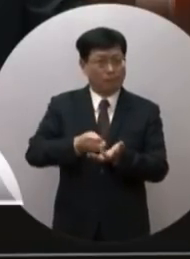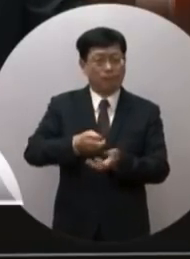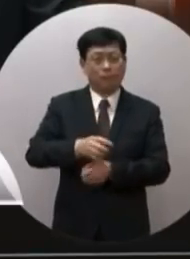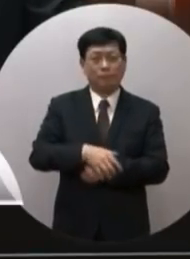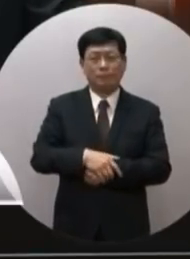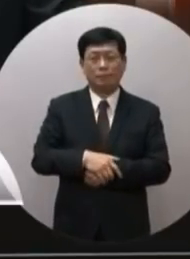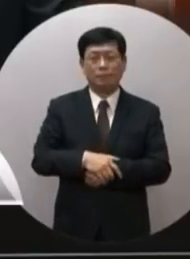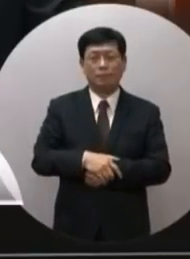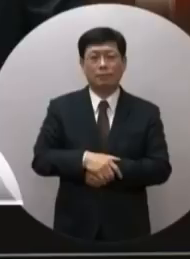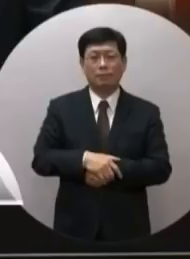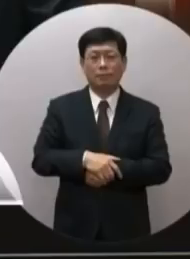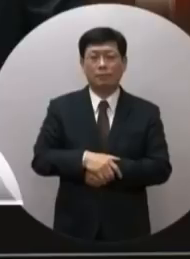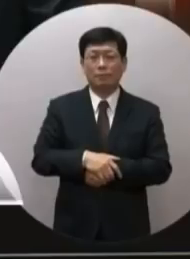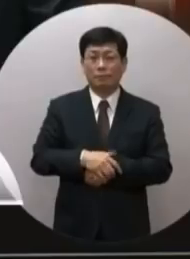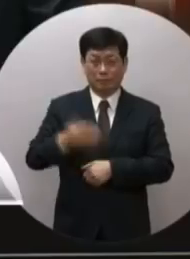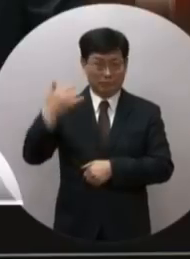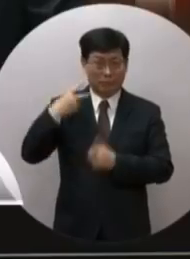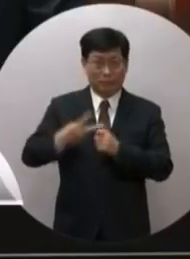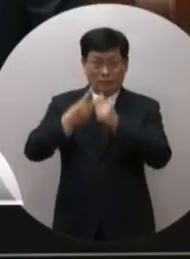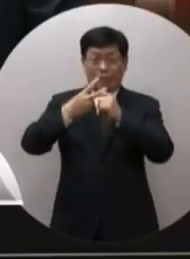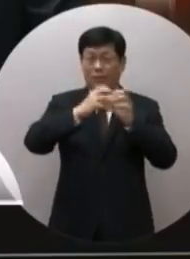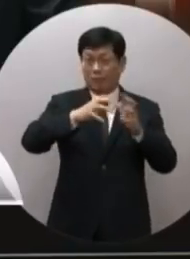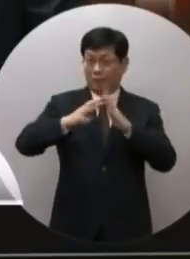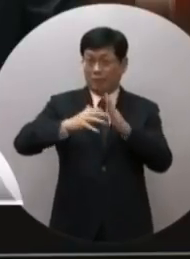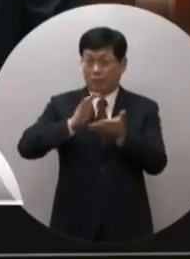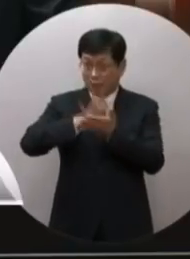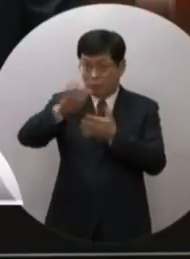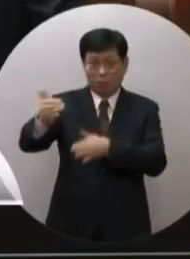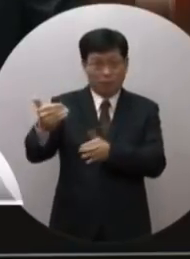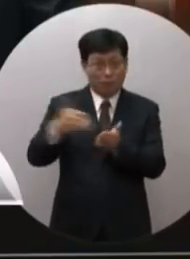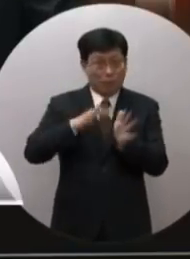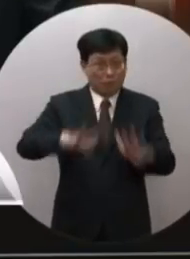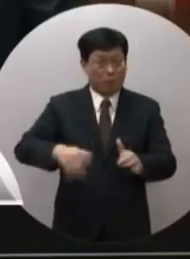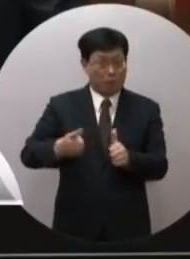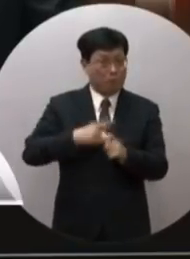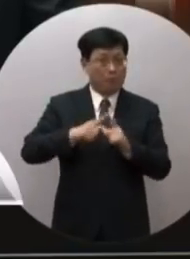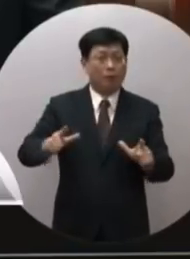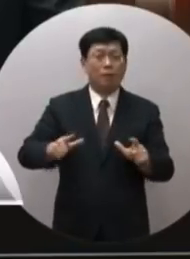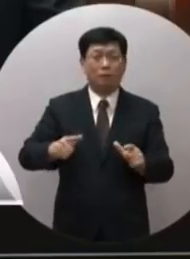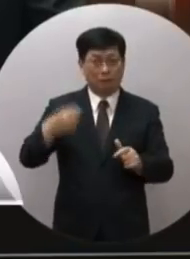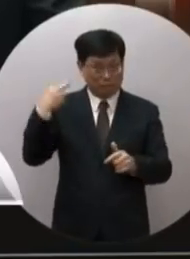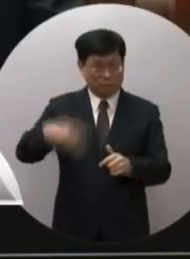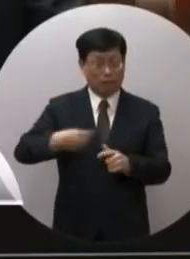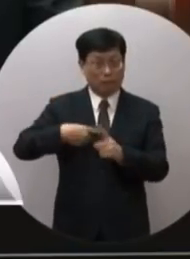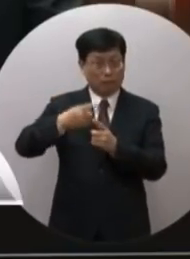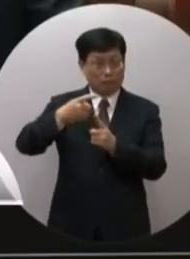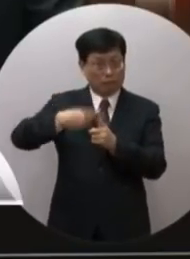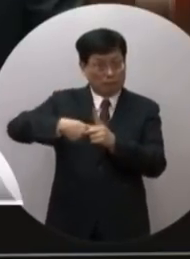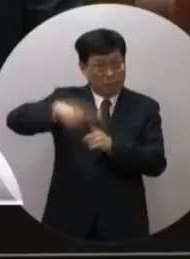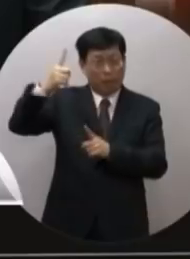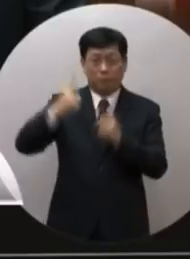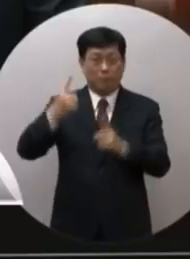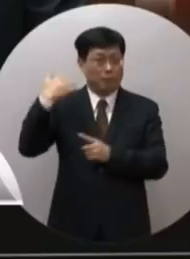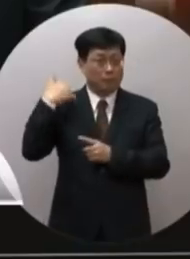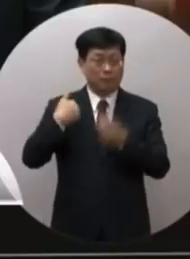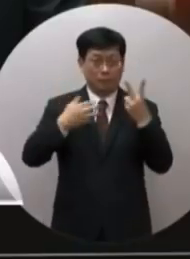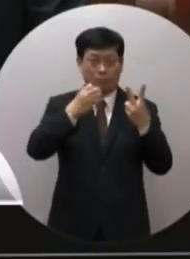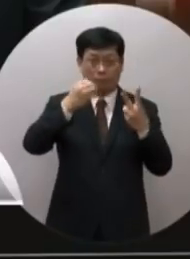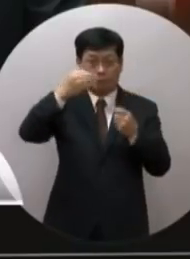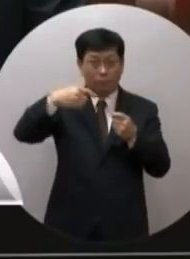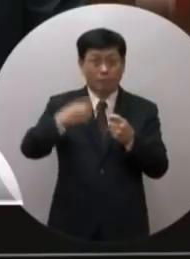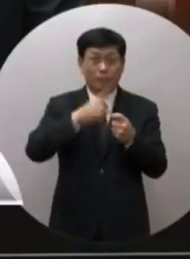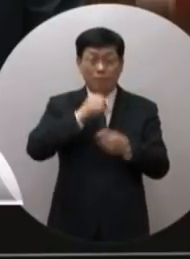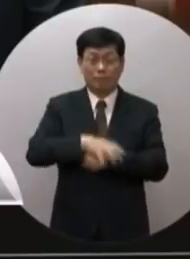验，从2次世界大战战后，而且它严重的程度远远超过2009年